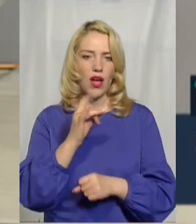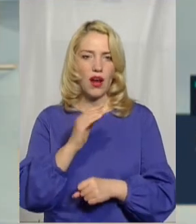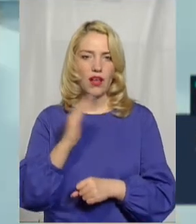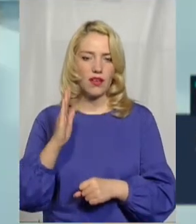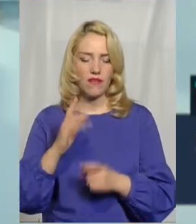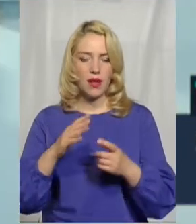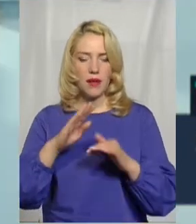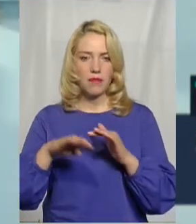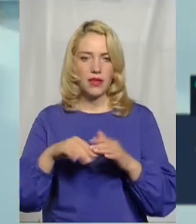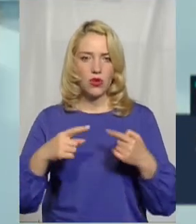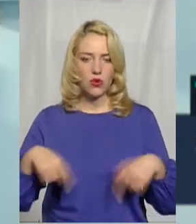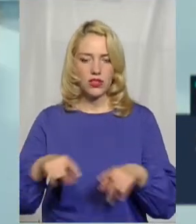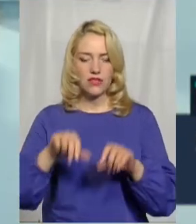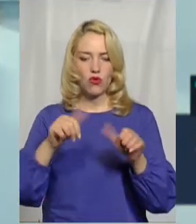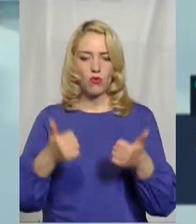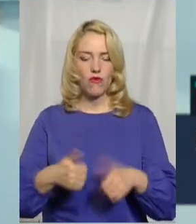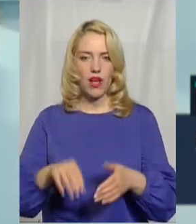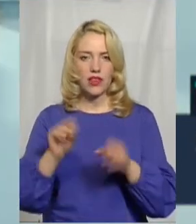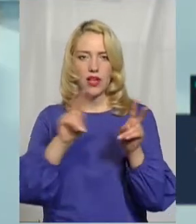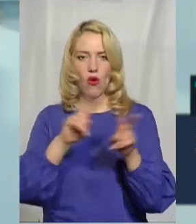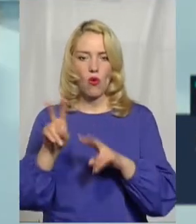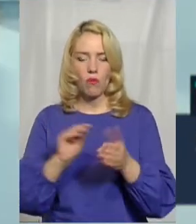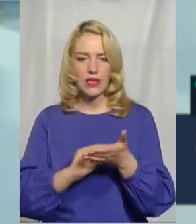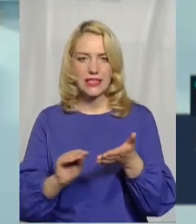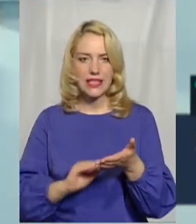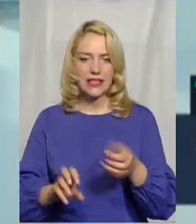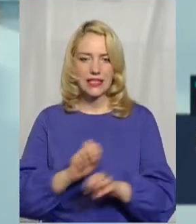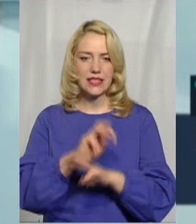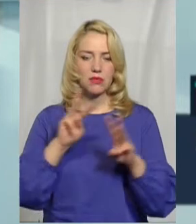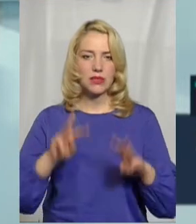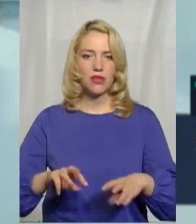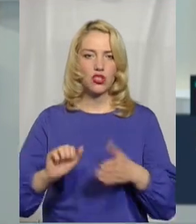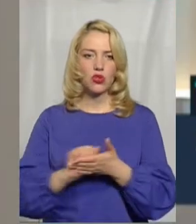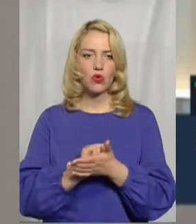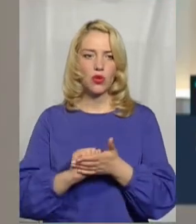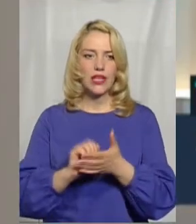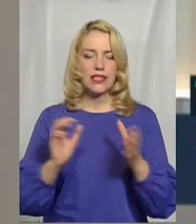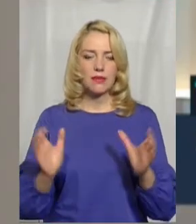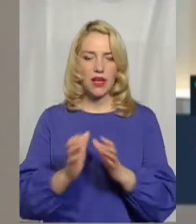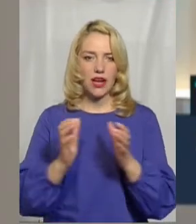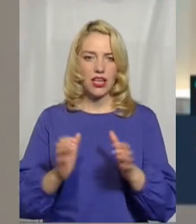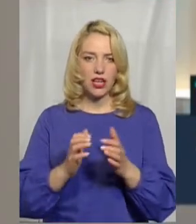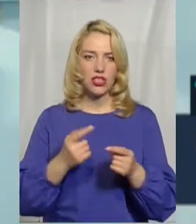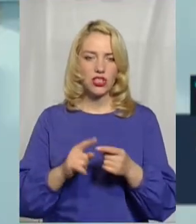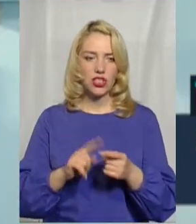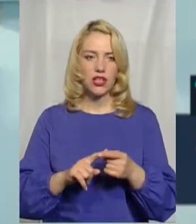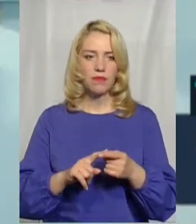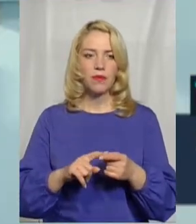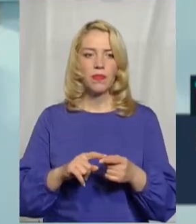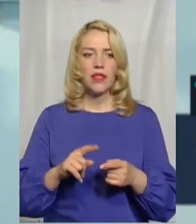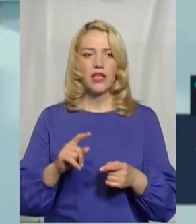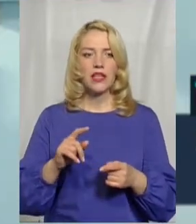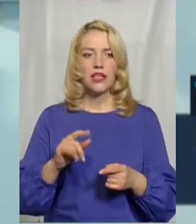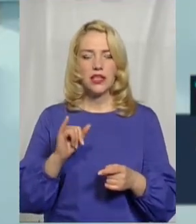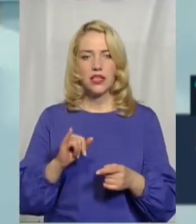підрозділів, сформувати, описати, забезпечити збереження документів Національного архівного фонду із кадрових питань особового